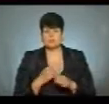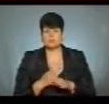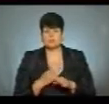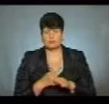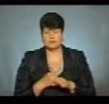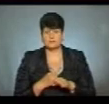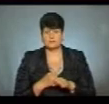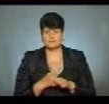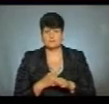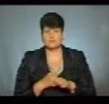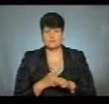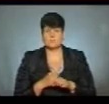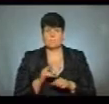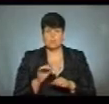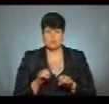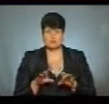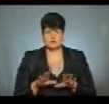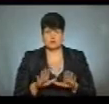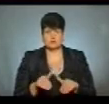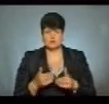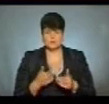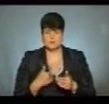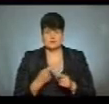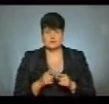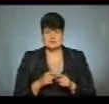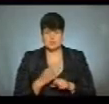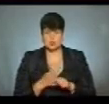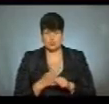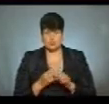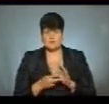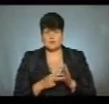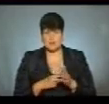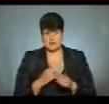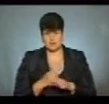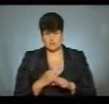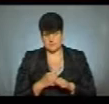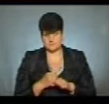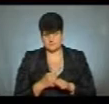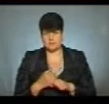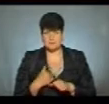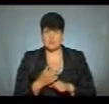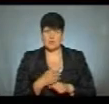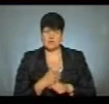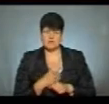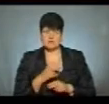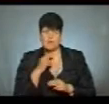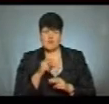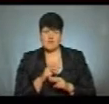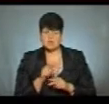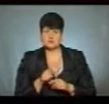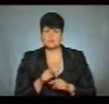вже слідуючій постанові і включить нам ці роботи в плани робіт. Значить, я би хотів зауважити, що ми